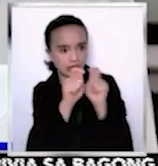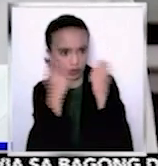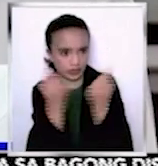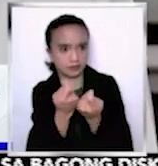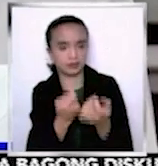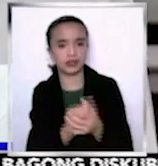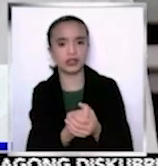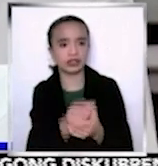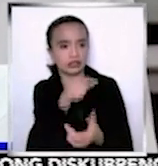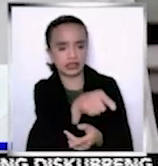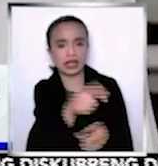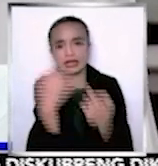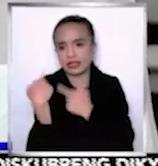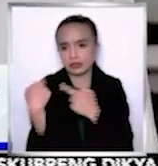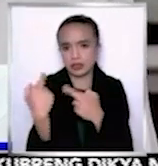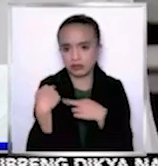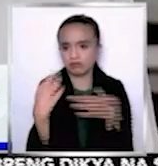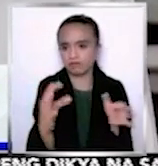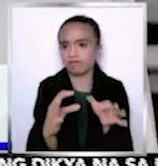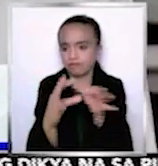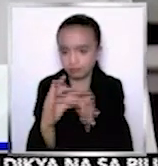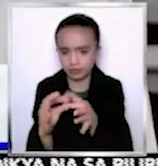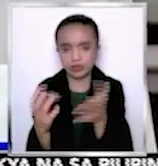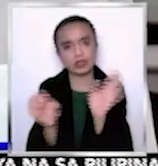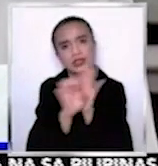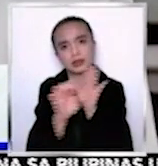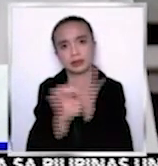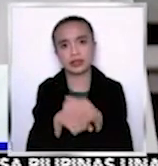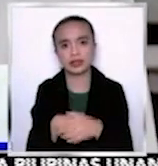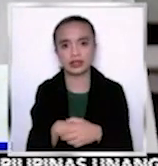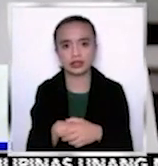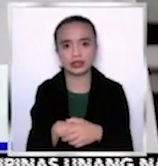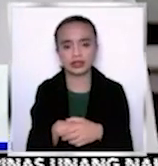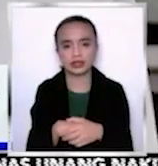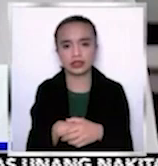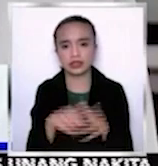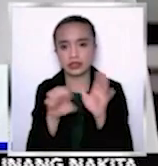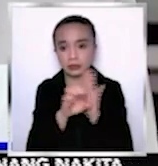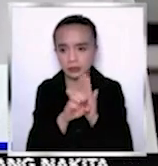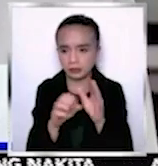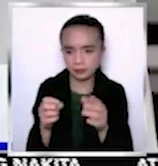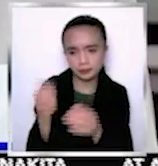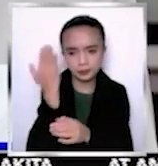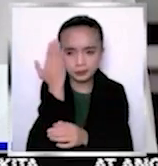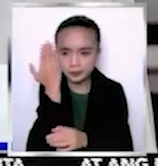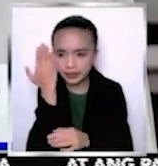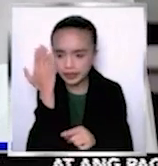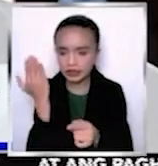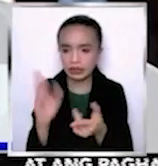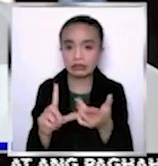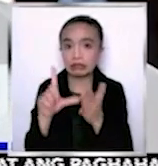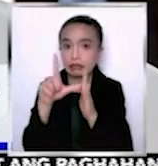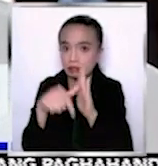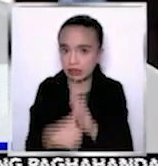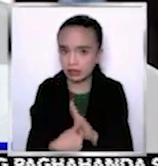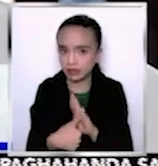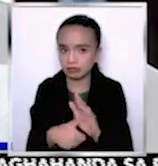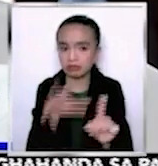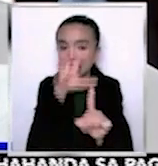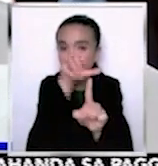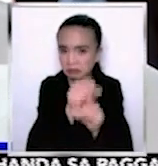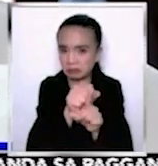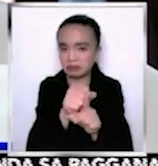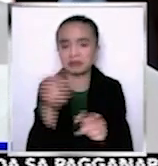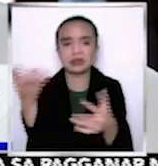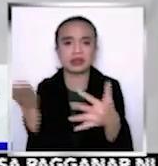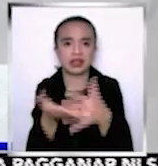ganyan. Kunyari, papatronizing sila and eventually, huhulihin sila at kakasuhan. Hindi lang yung nag-o-offer, pati